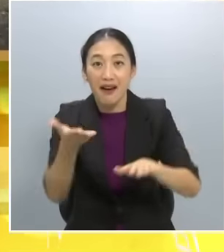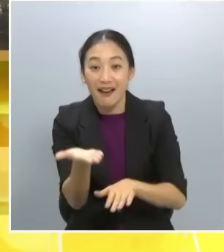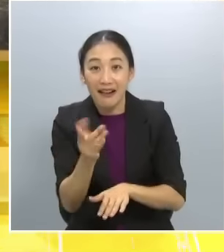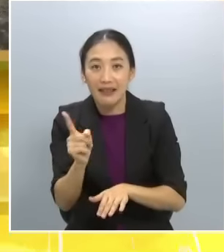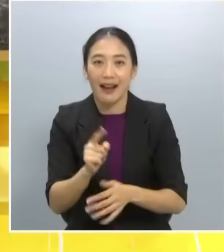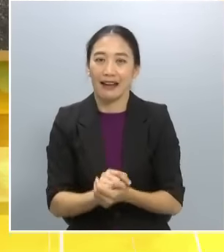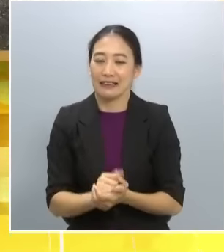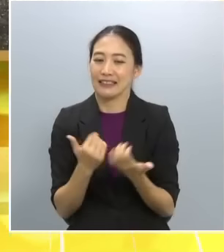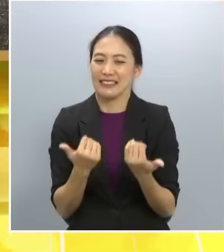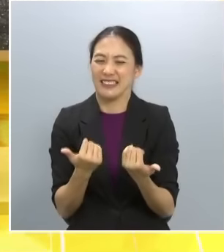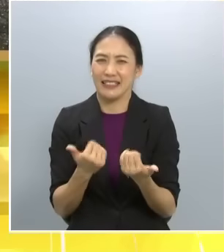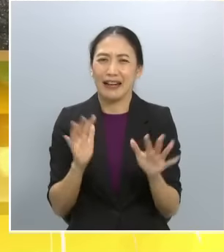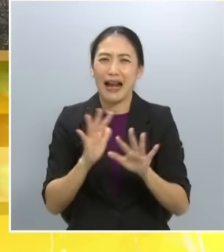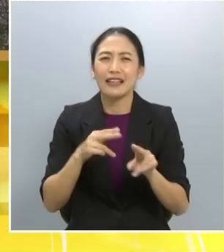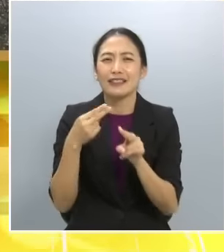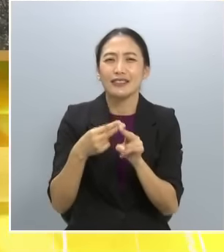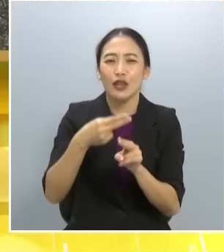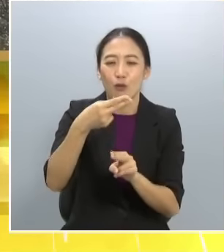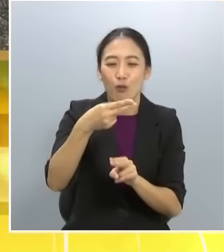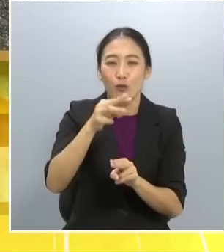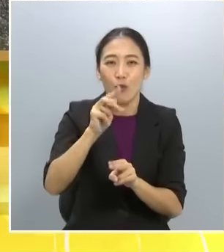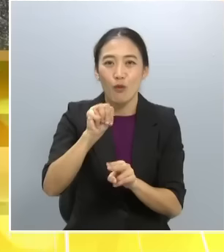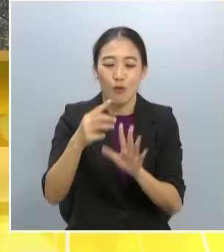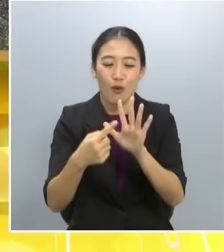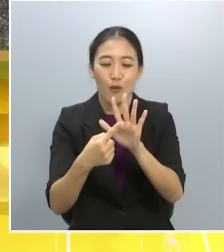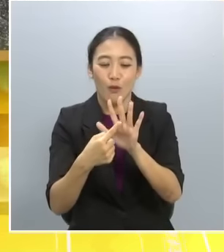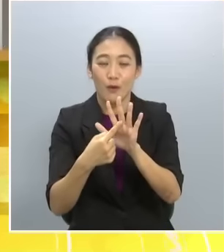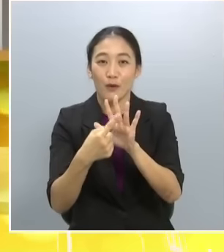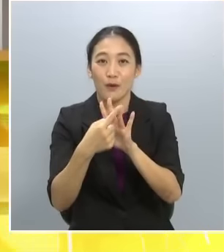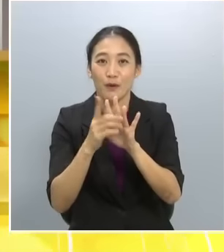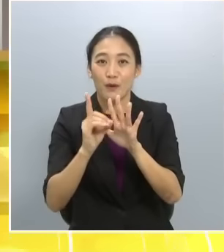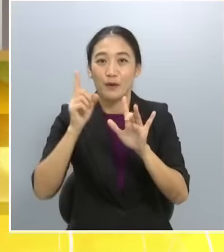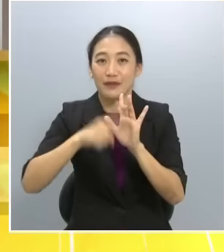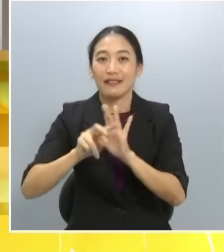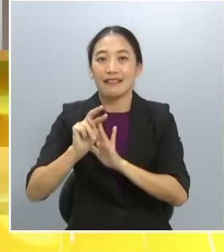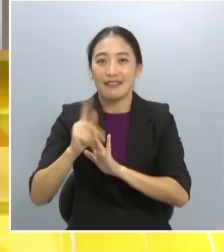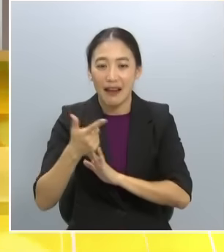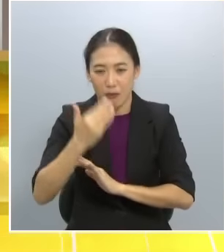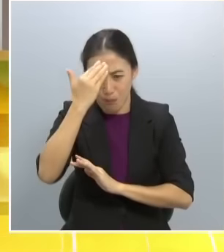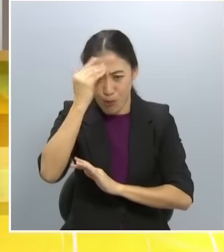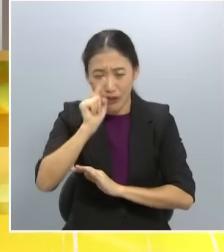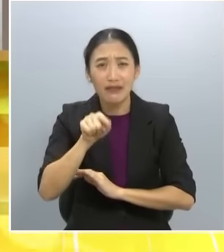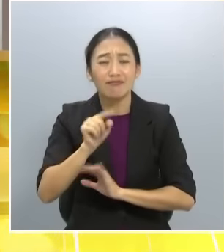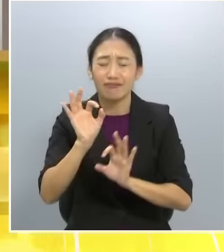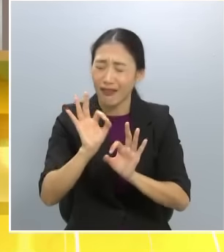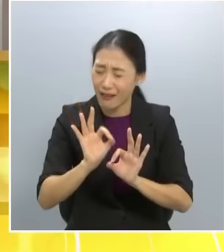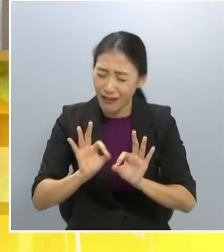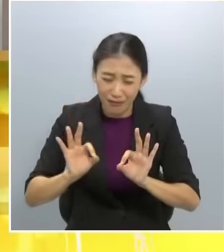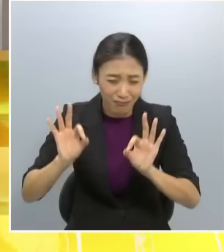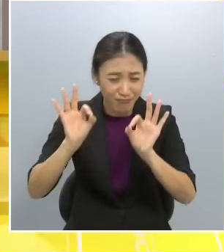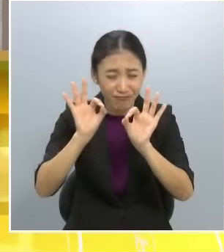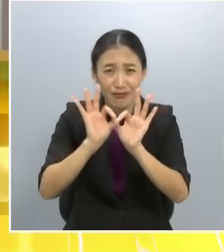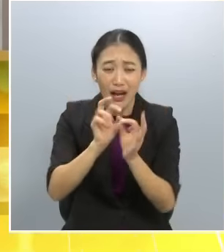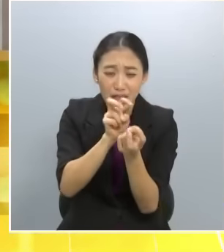หมูเด้งก็คือบอกว่าเธอเป็นไอคอนเธอเป็นตำนานเธอเป็นช่วงเวลาสำคัญพบกับหมูเด้งฮิปโ